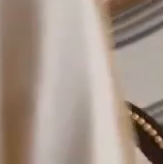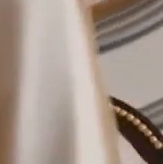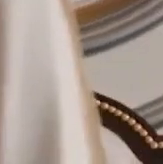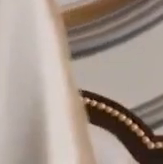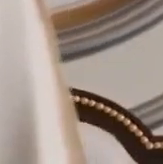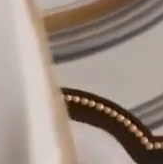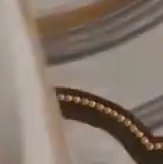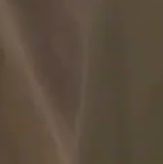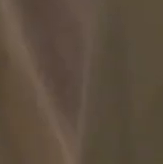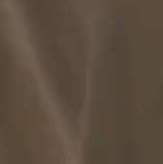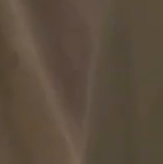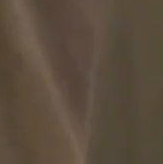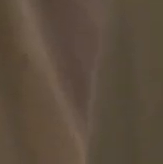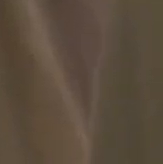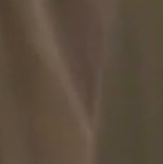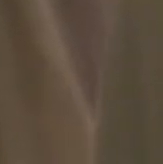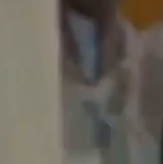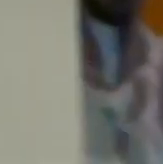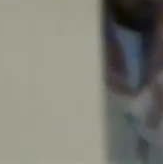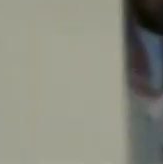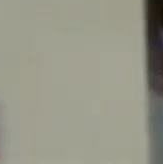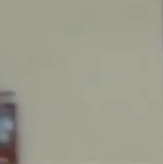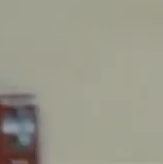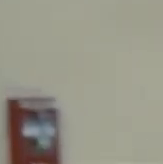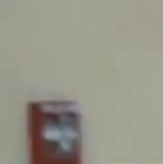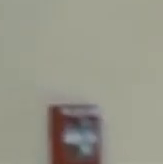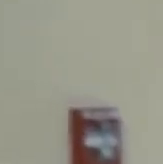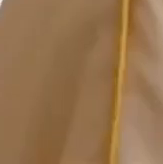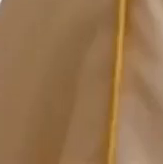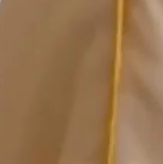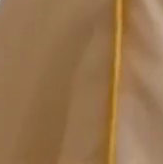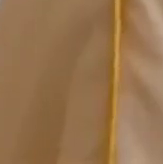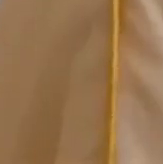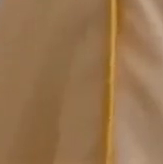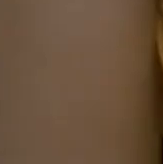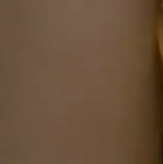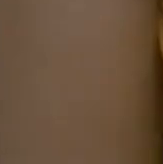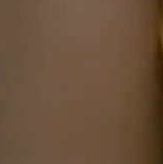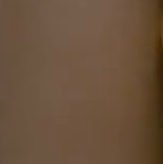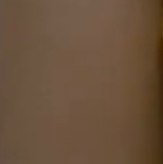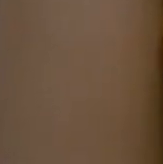أعلن عن تثبيت القمة العربية 29 بقمة القدس.